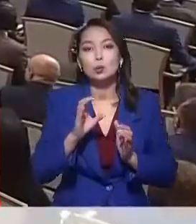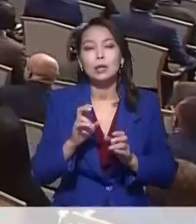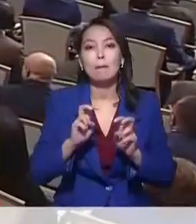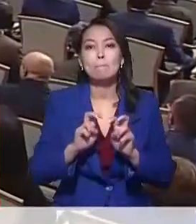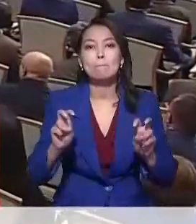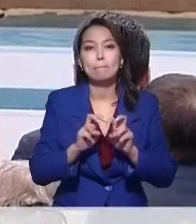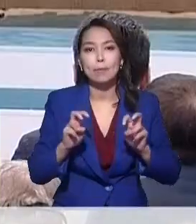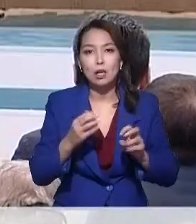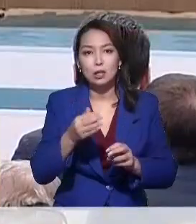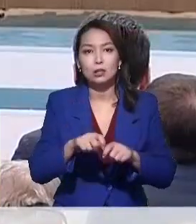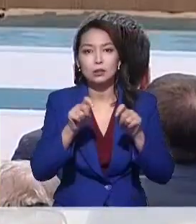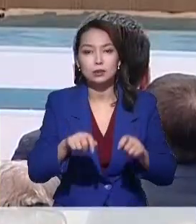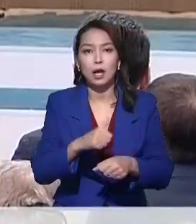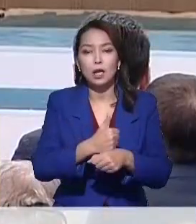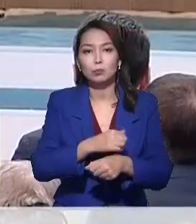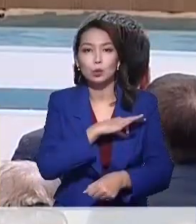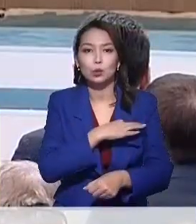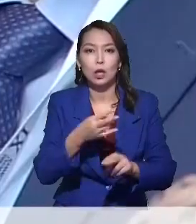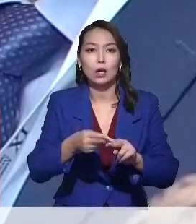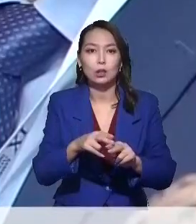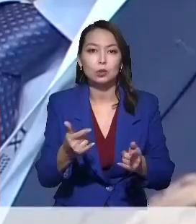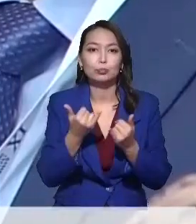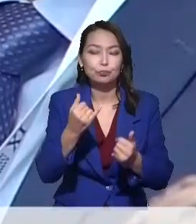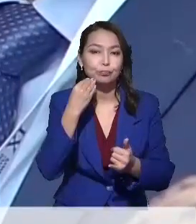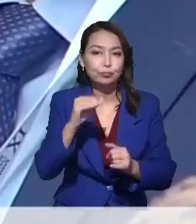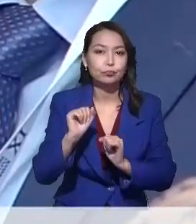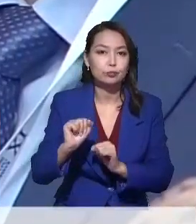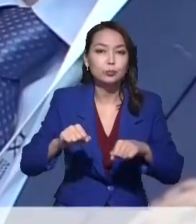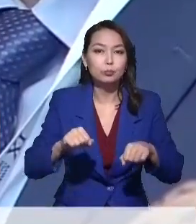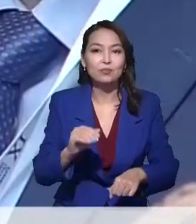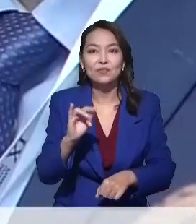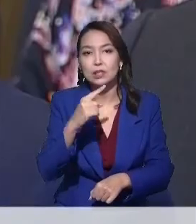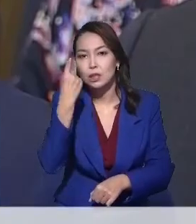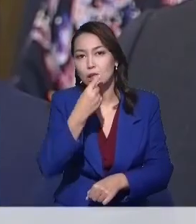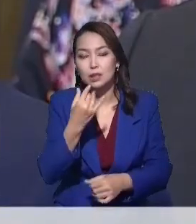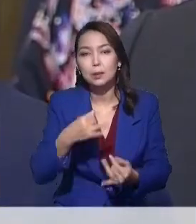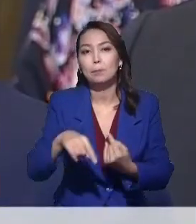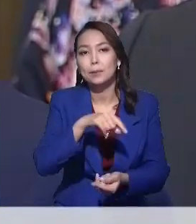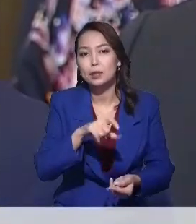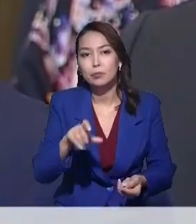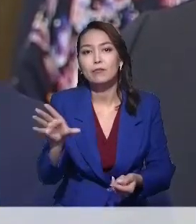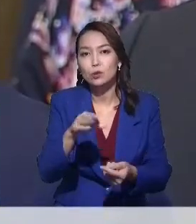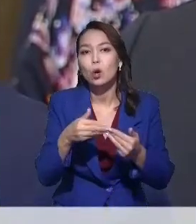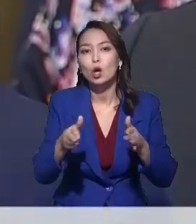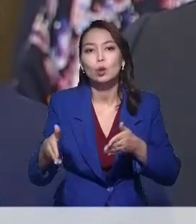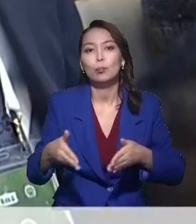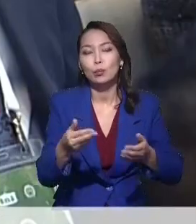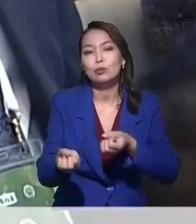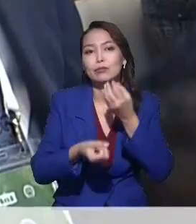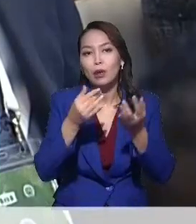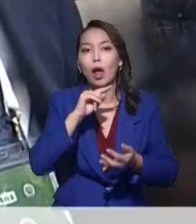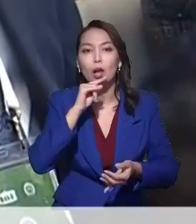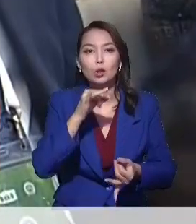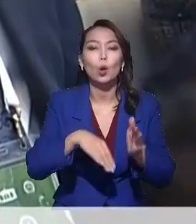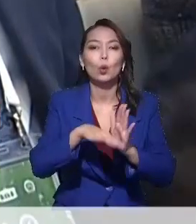группа службы административной юстиции, которая позволит эффективнее защищать права физических лиц и предпринимателей. Все это открывает путь к процветанию экономики